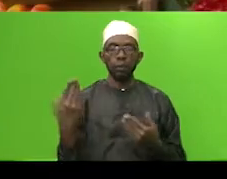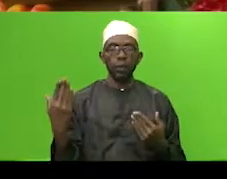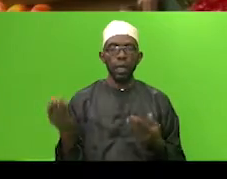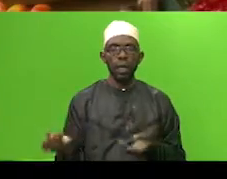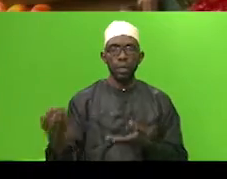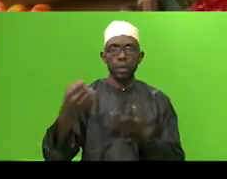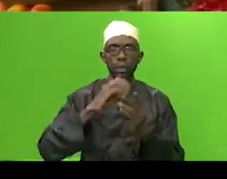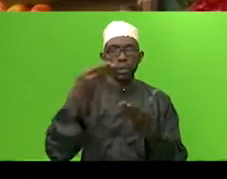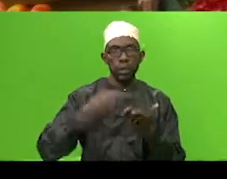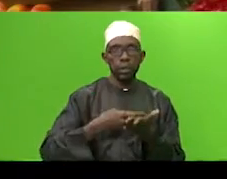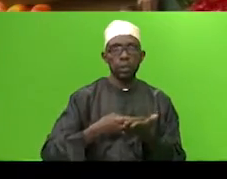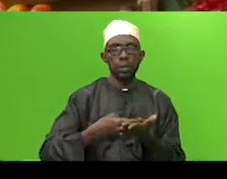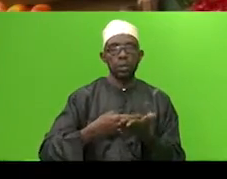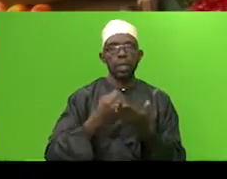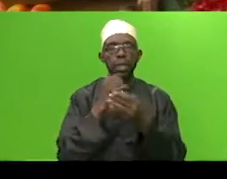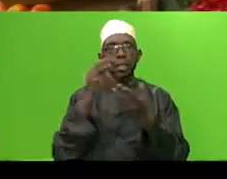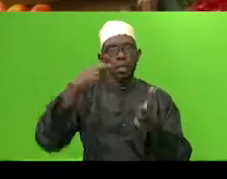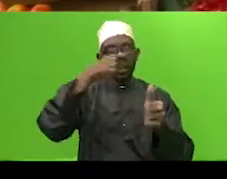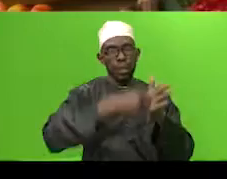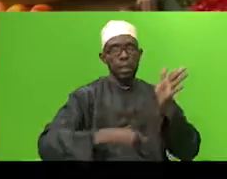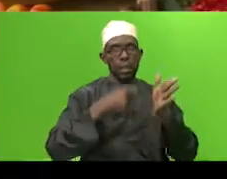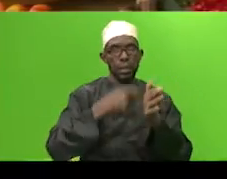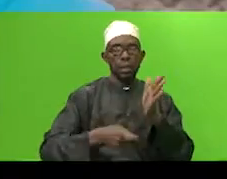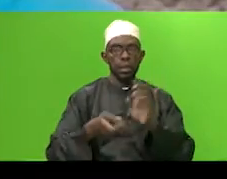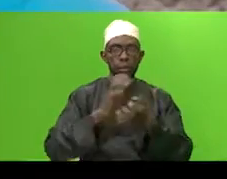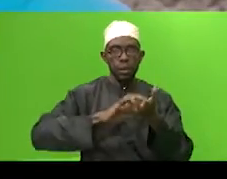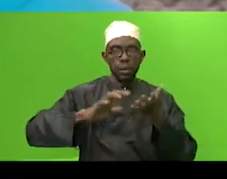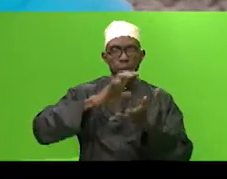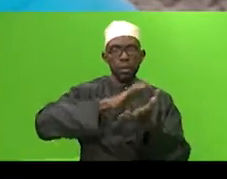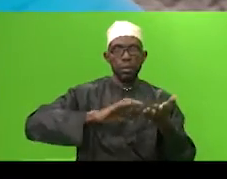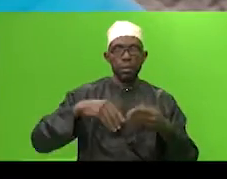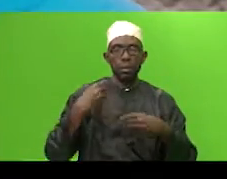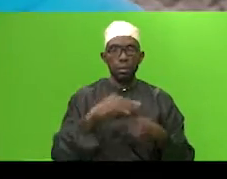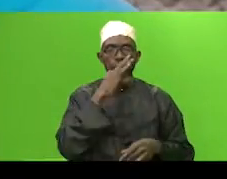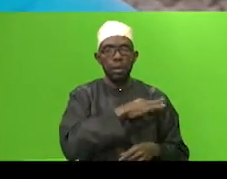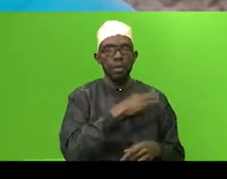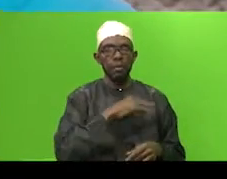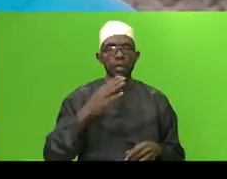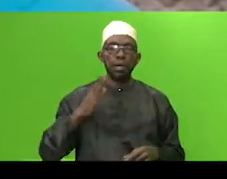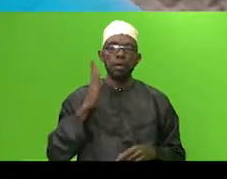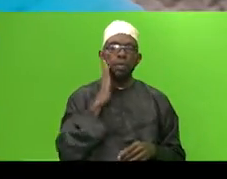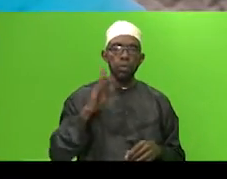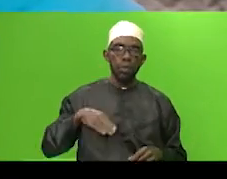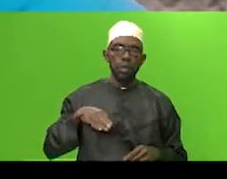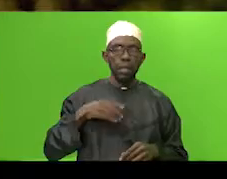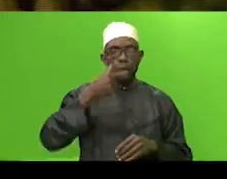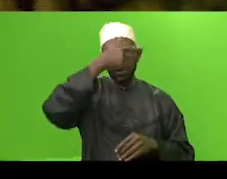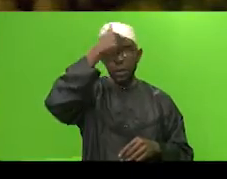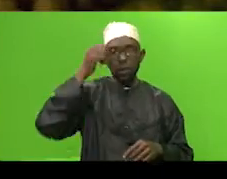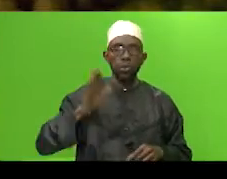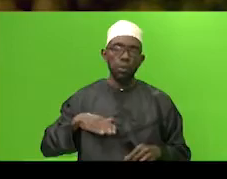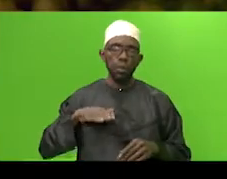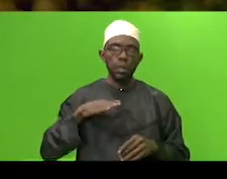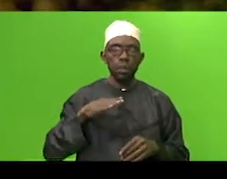introduced tax breaks to encourage manufacturers to recycle. Inaweza wapa faida kina mama. Sababu kuna mama anaweza fanya